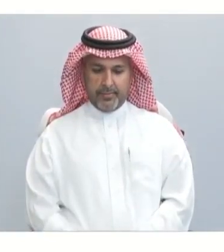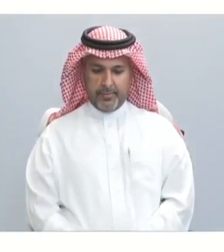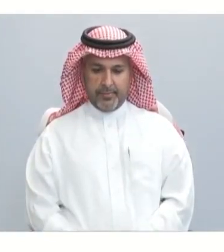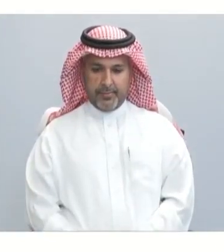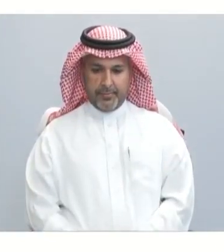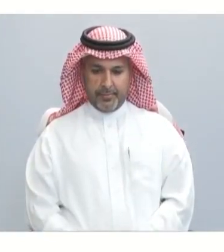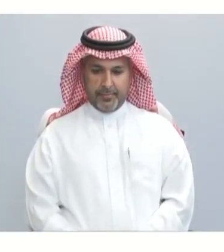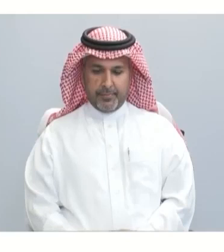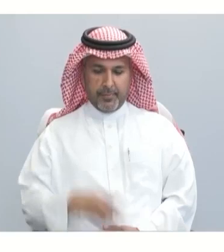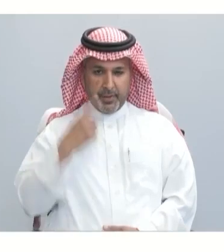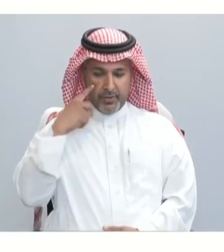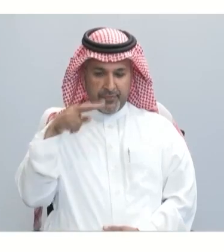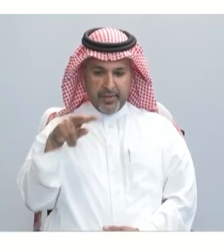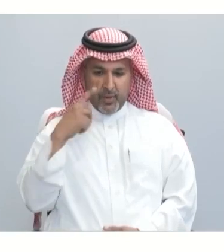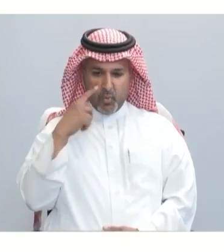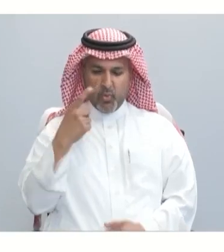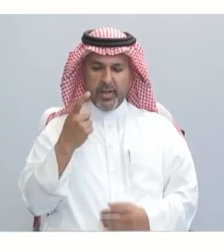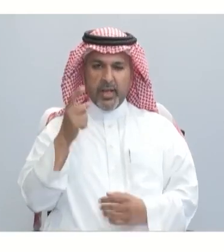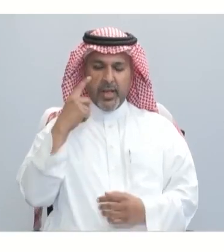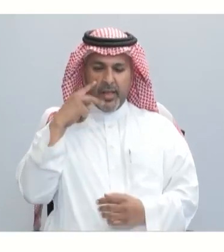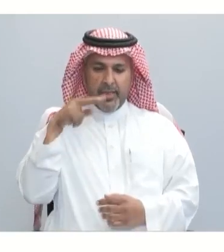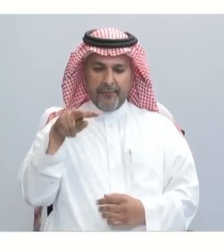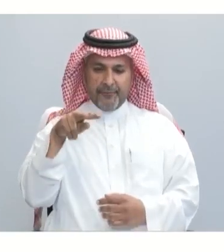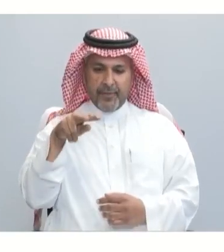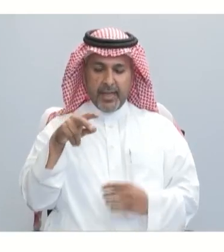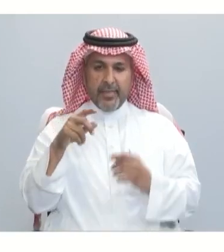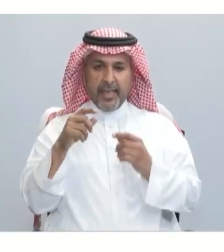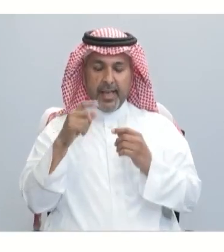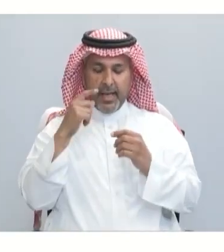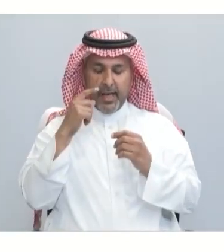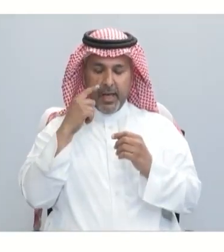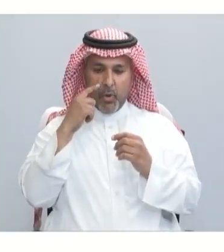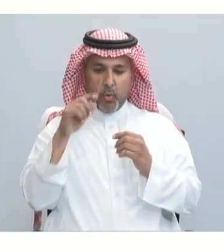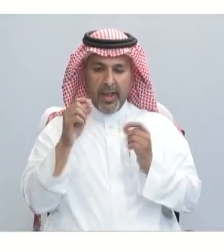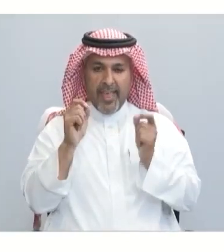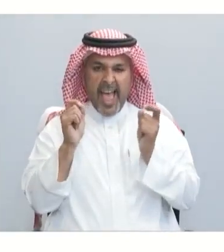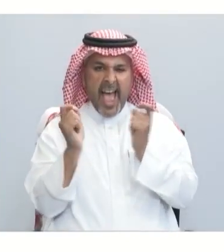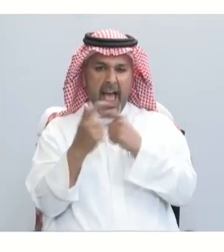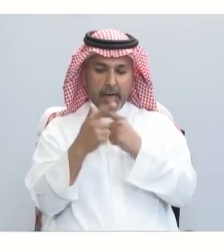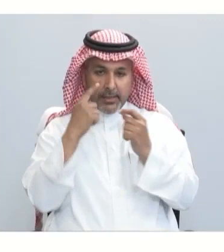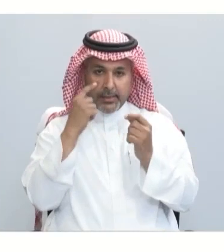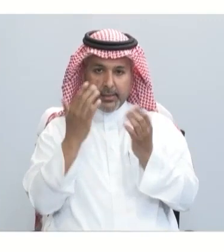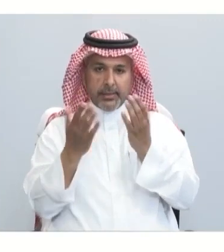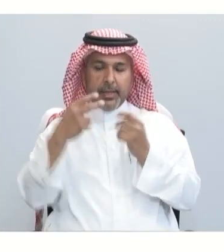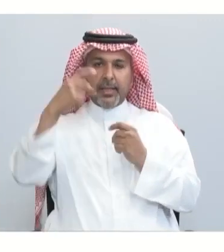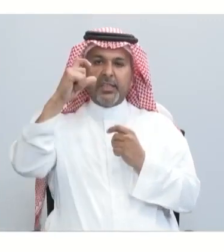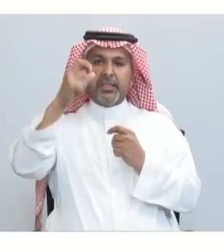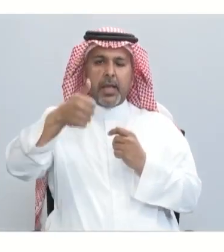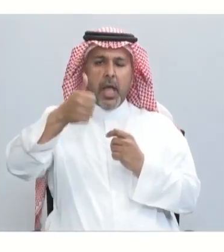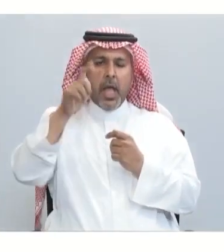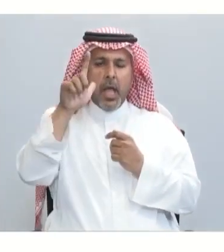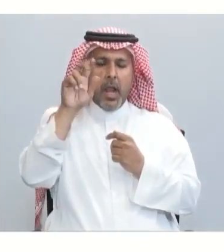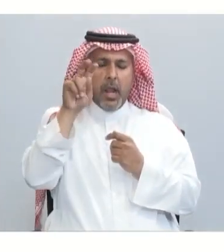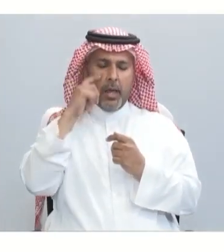التراكمي في كل زوج مما ياتي حدد هل كل داله تمثل داله عكسيه للاخرى ام لا كيف نحدد هل تمثل